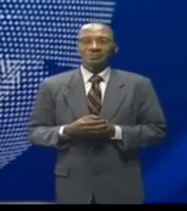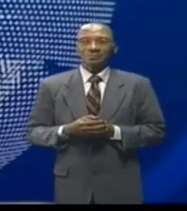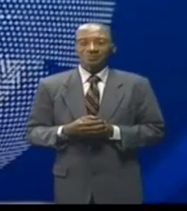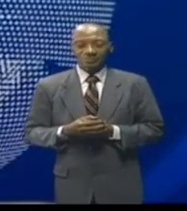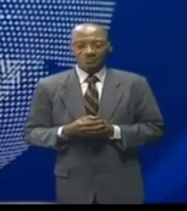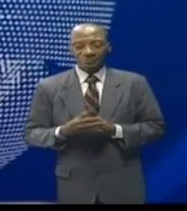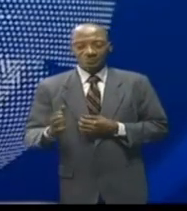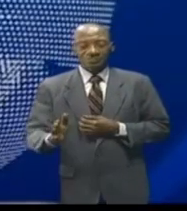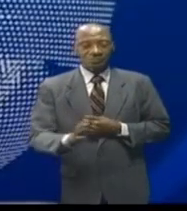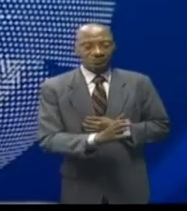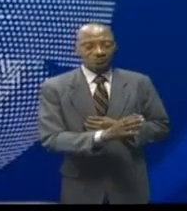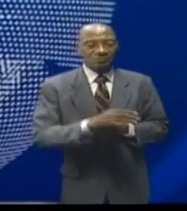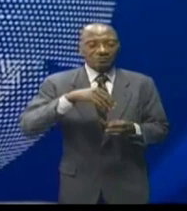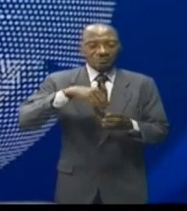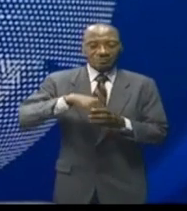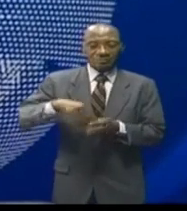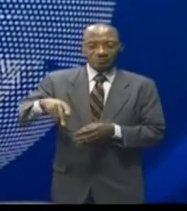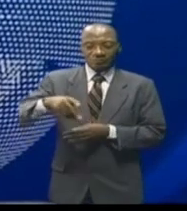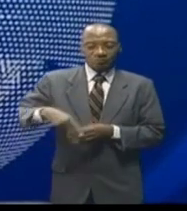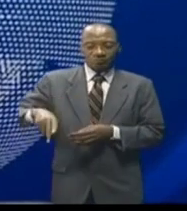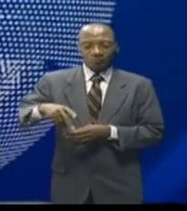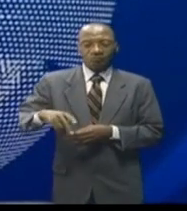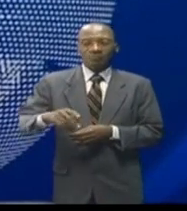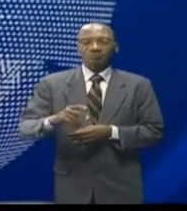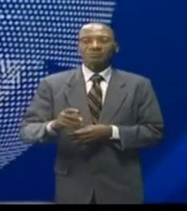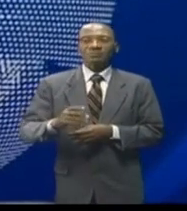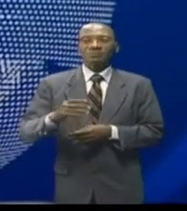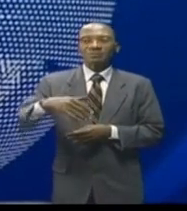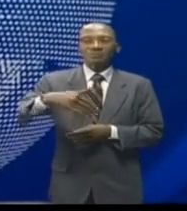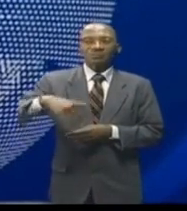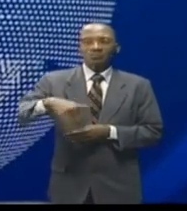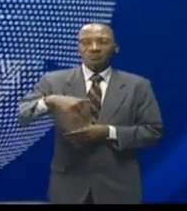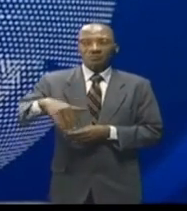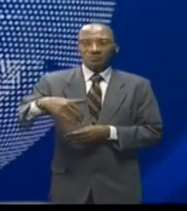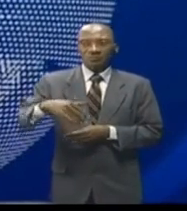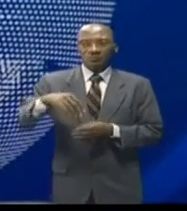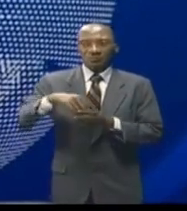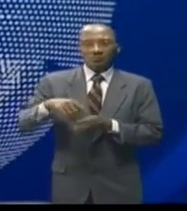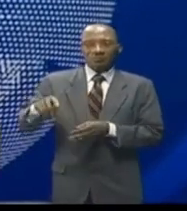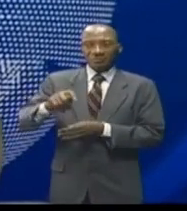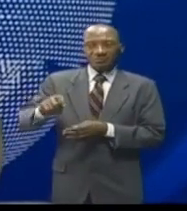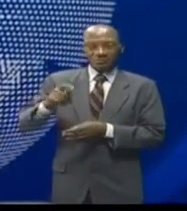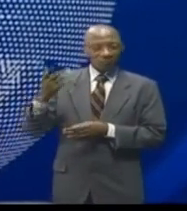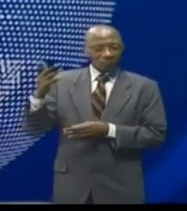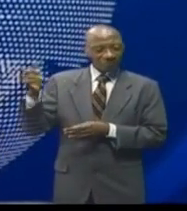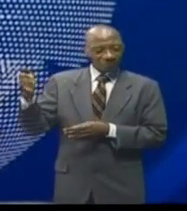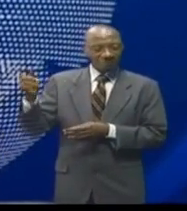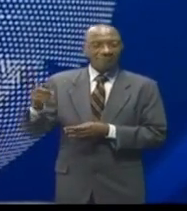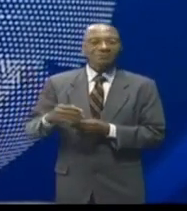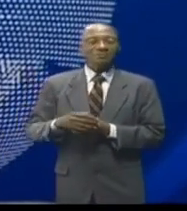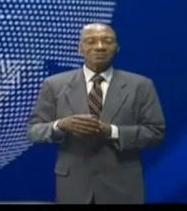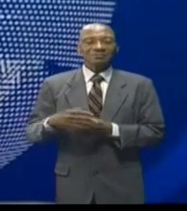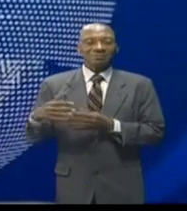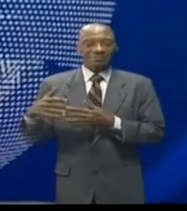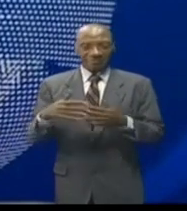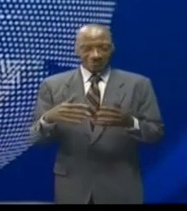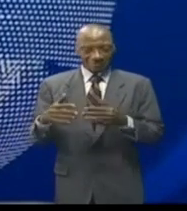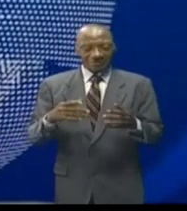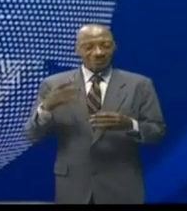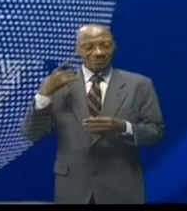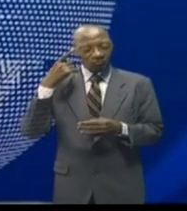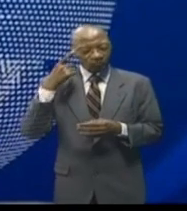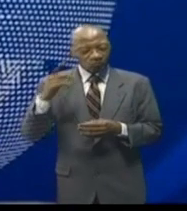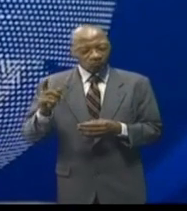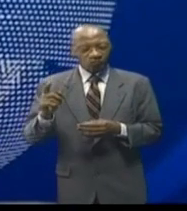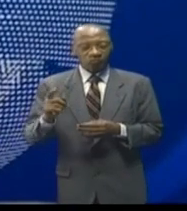et dans la province du quilou territoire du gongu la population dit non à la guerre d'agression rwandaise elle a exprimé au cours